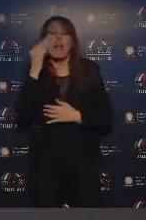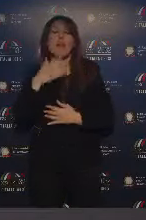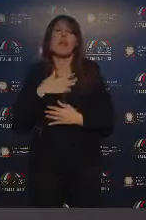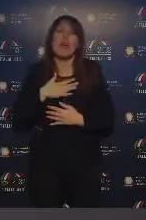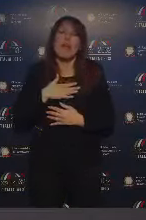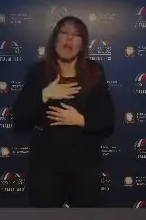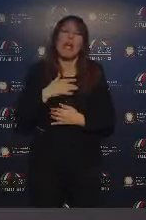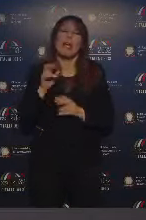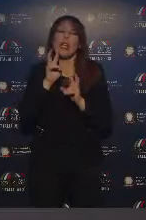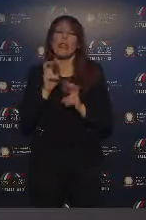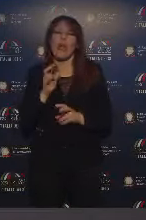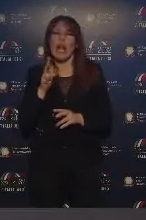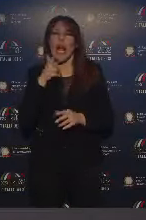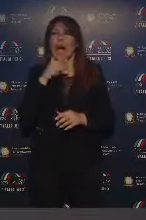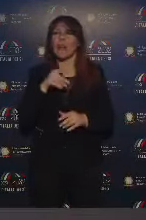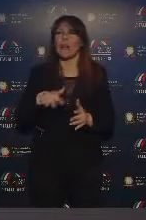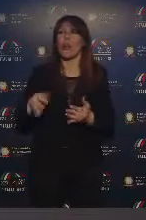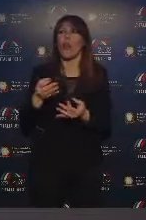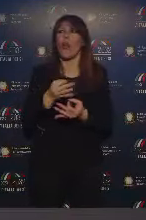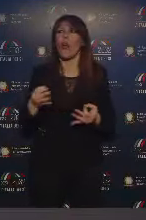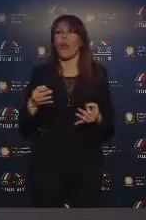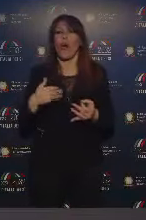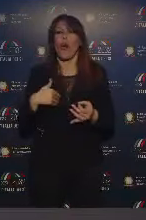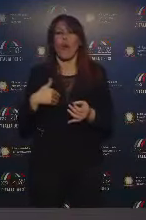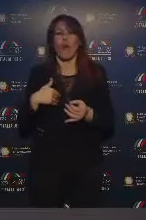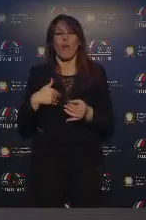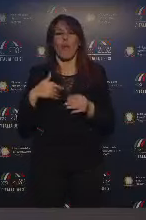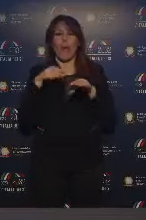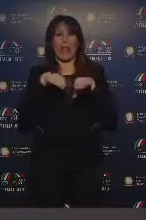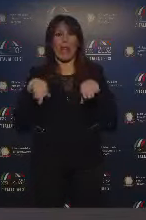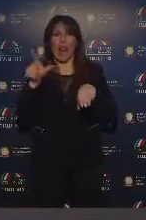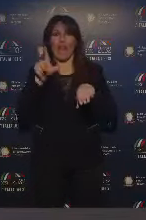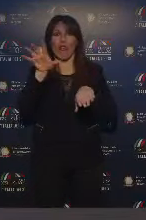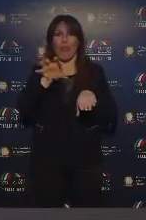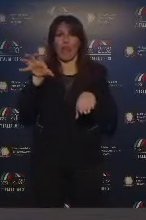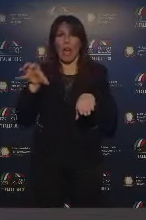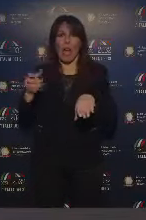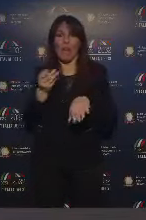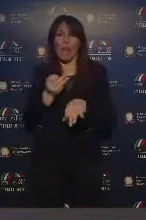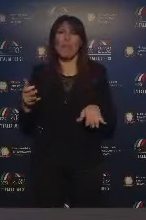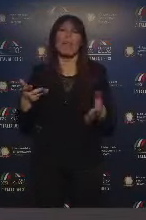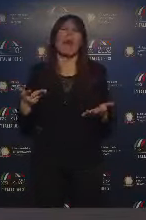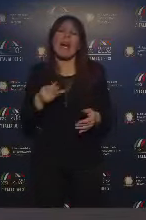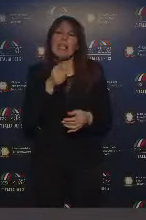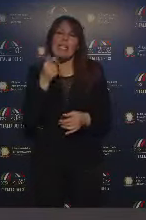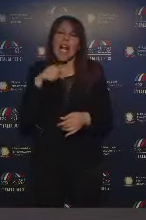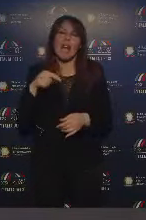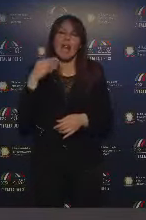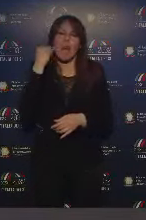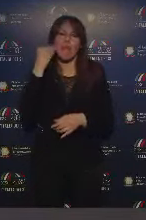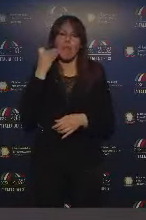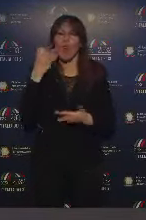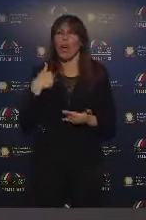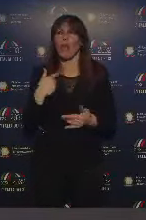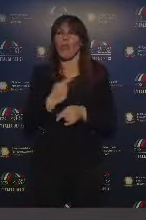l'idroelettrico va bene i pannelli fotovoltaici però ci servono i biocarburanti ci servono i carburanti sintetici Anche